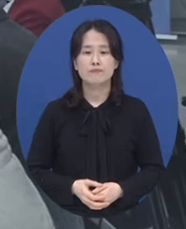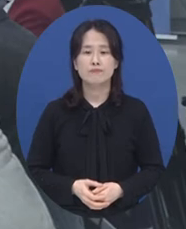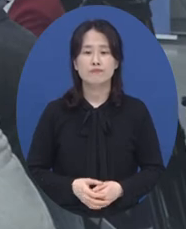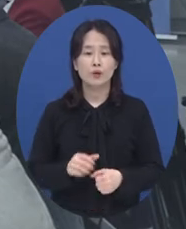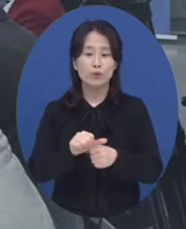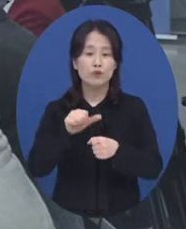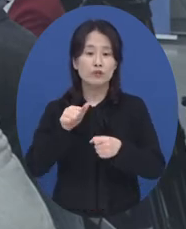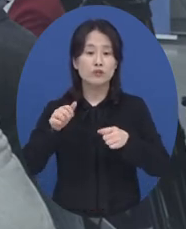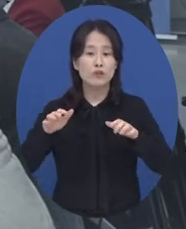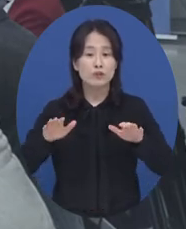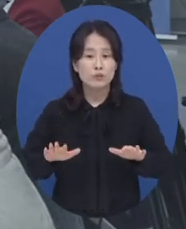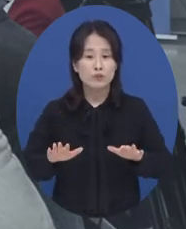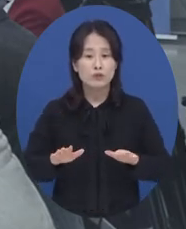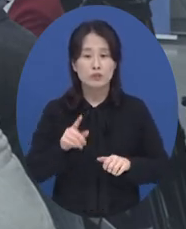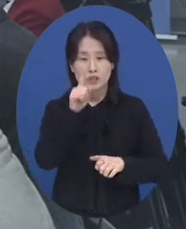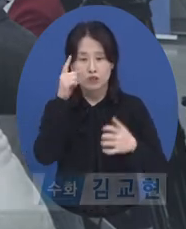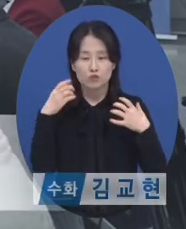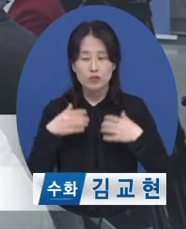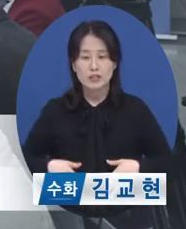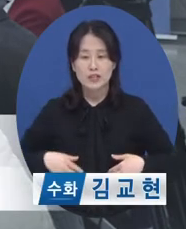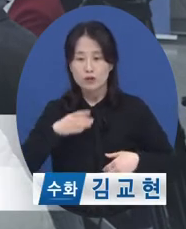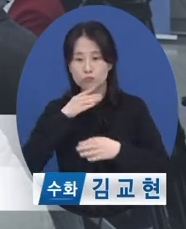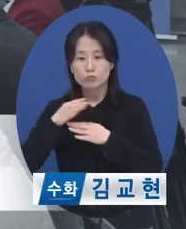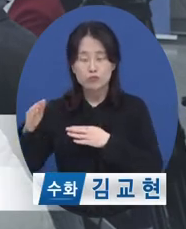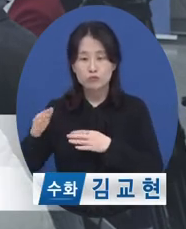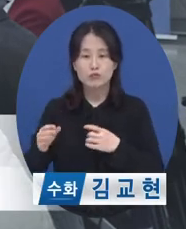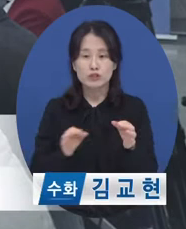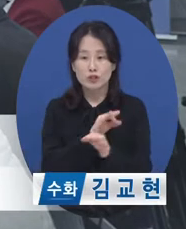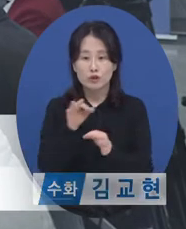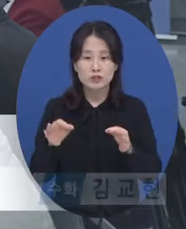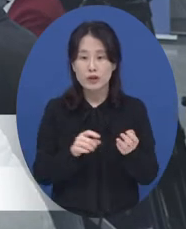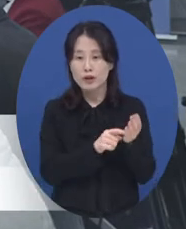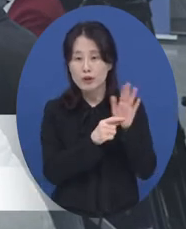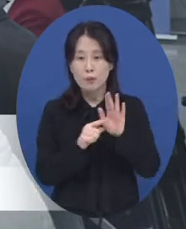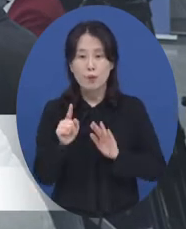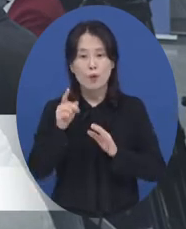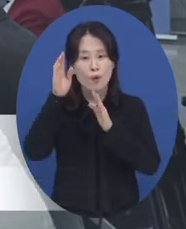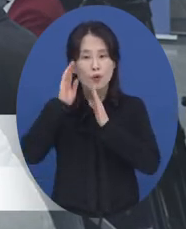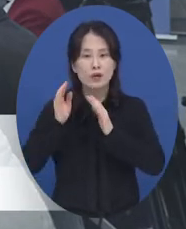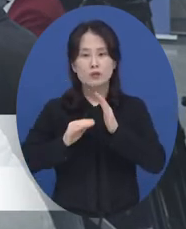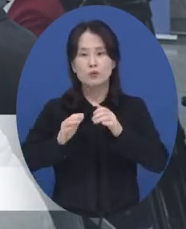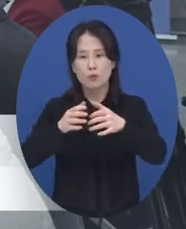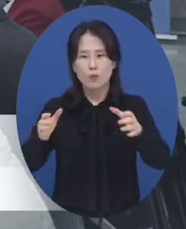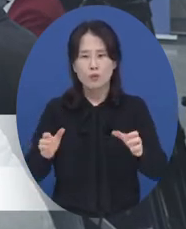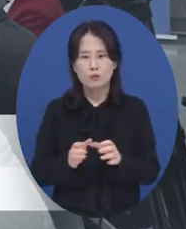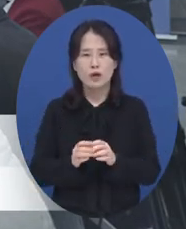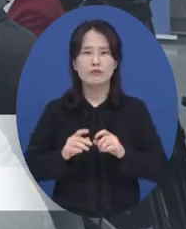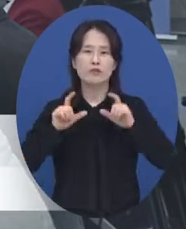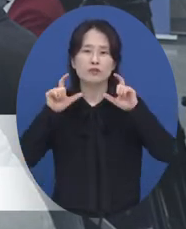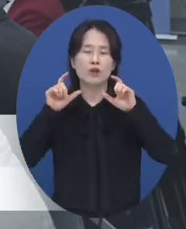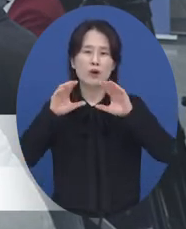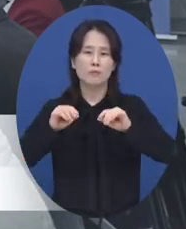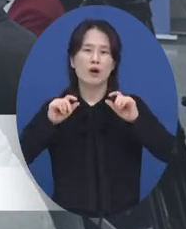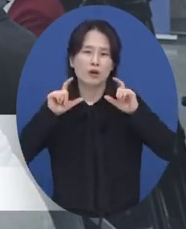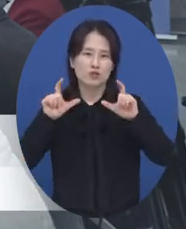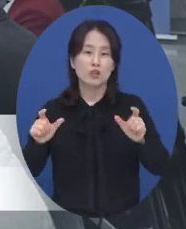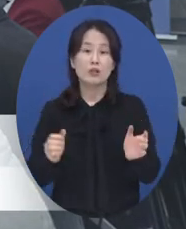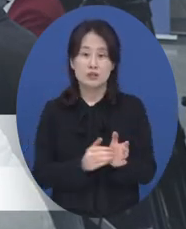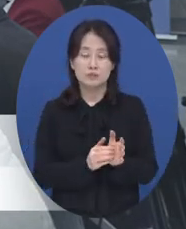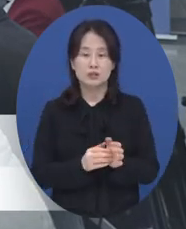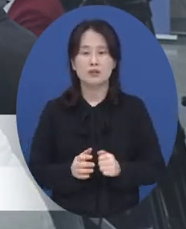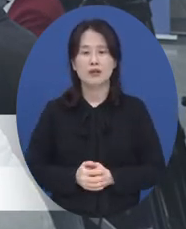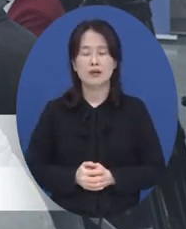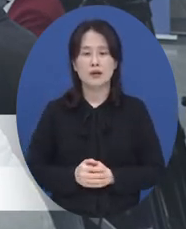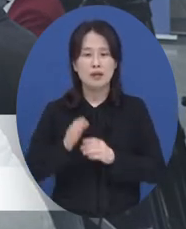5년 전 오늘 우리 정부가 남북 경협의 상징이던 개성공단 전면 중단을 선언했습니다. 남북 양측